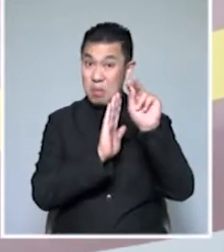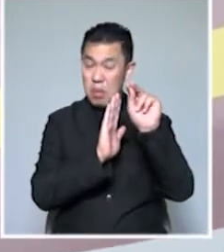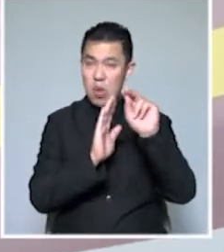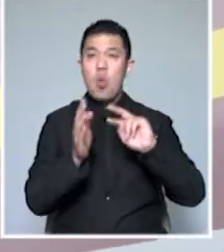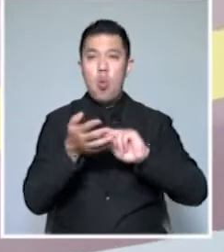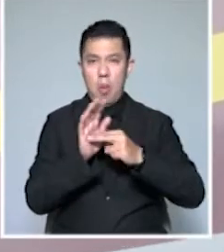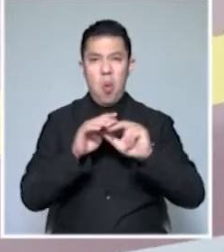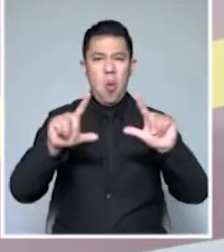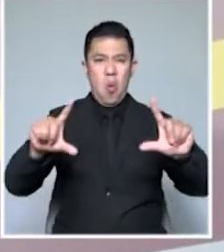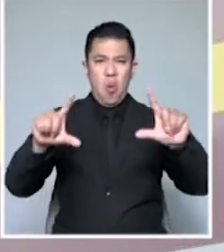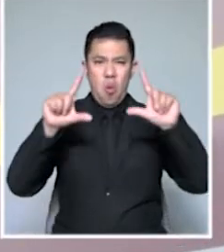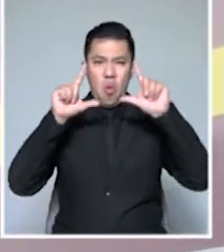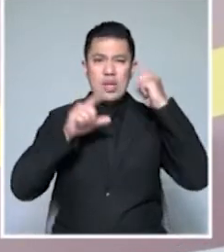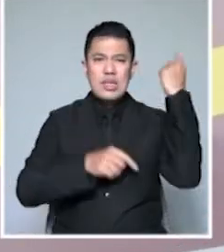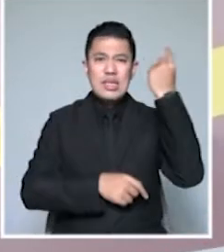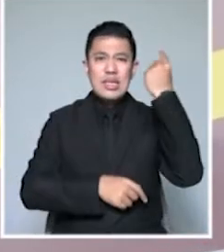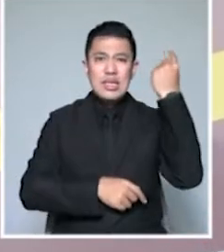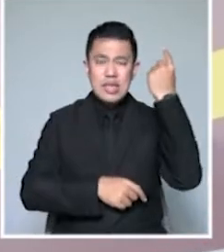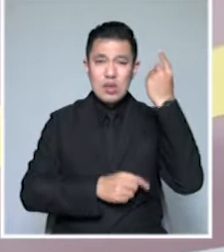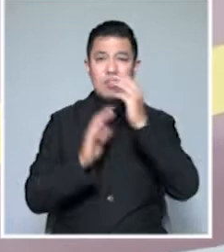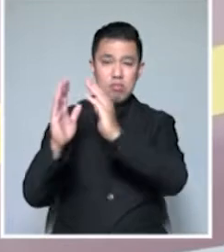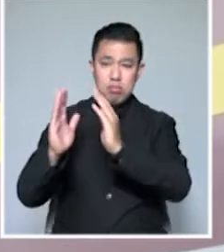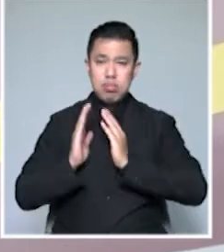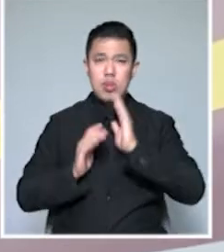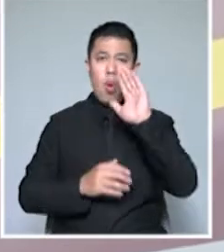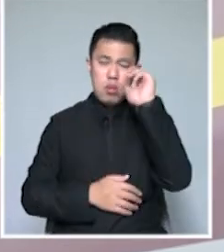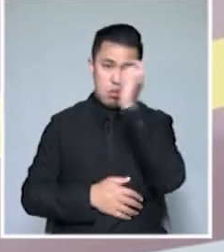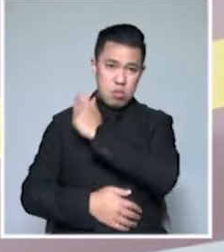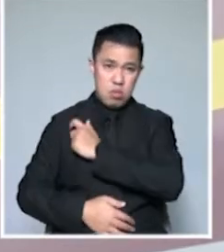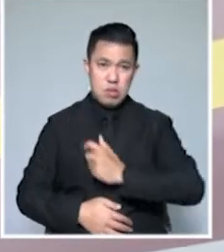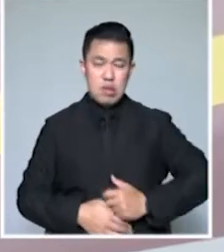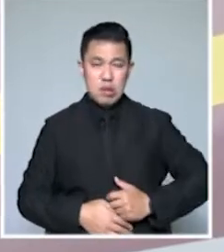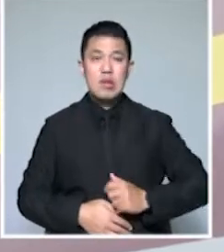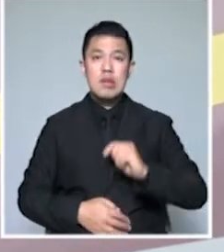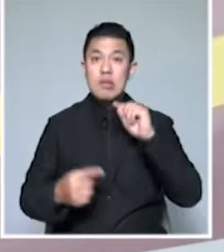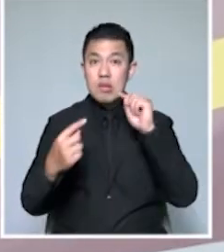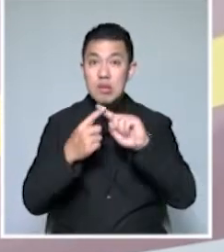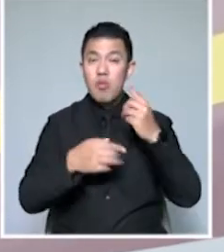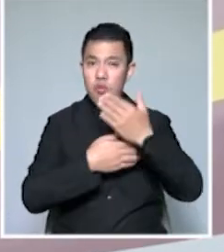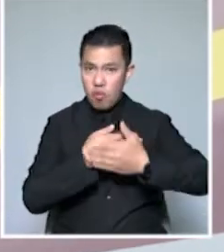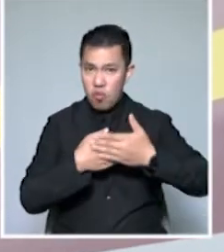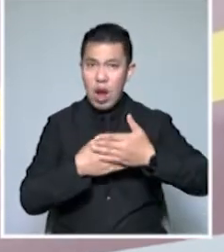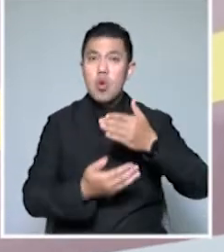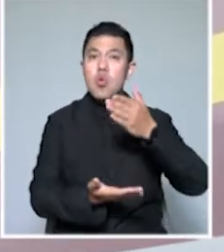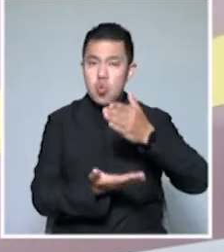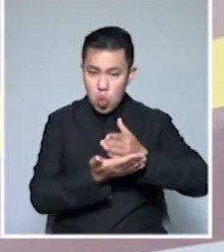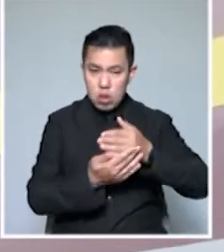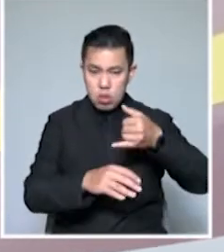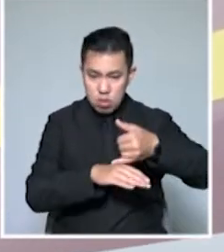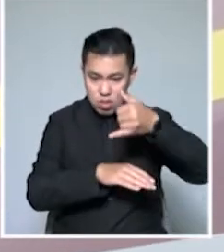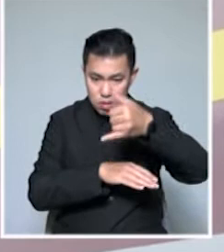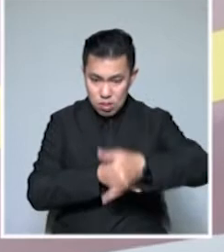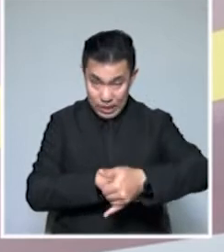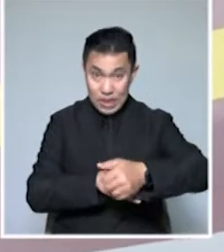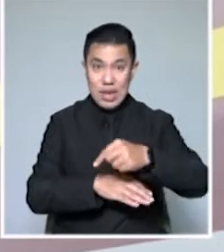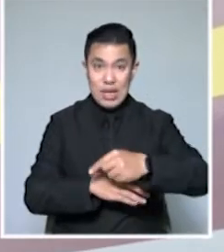เป็นไฮไลท์นะคะของการท่องเที่ยวตามรอยพระบาทเที่ยวเขื่อนของพ่อนั่นก็คือการรถไฟนะคะจะหยุดให้บนเขื่อนป่า